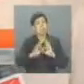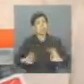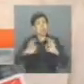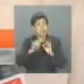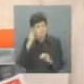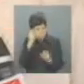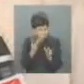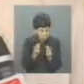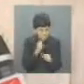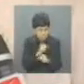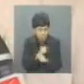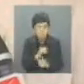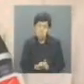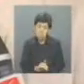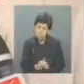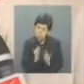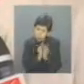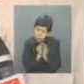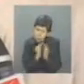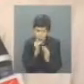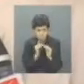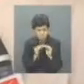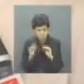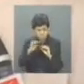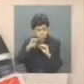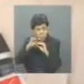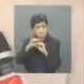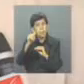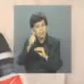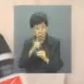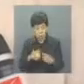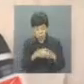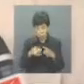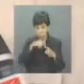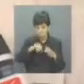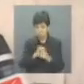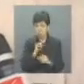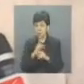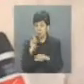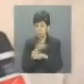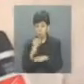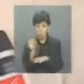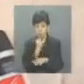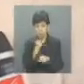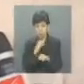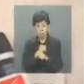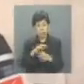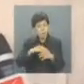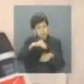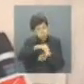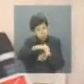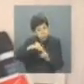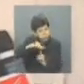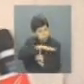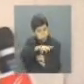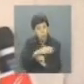ลเนี่ยคะแนนมันดีดตัวขึ้นเห็นชัดเจนมากตรงนี้เนี่ยเมื่อไหร่ที่อินเทอร์เน็ตมันมีความเร็วสูงพอเครือข่ายมันคลุมทุกพื้นที่มาก